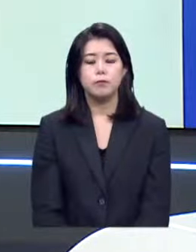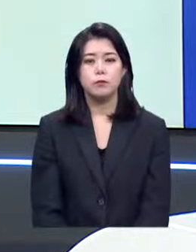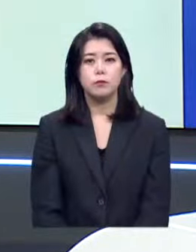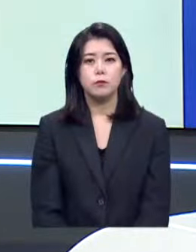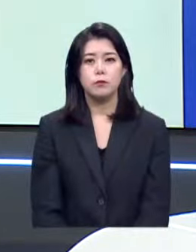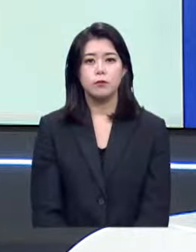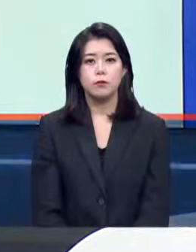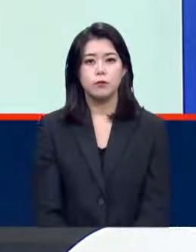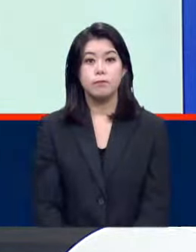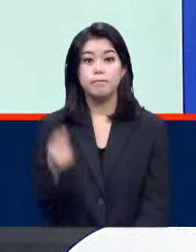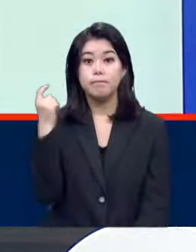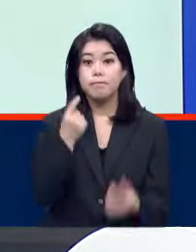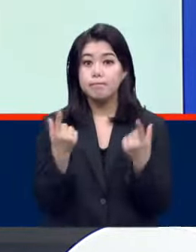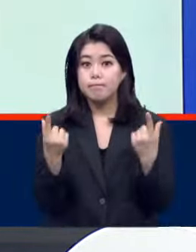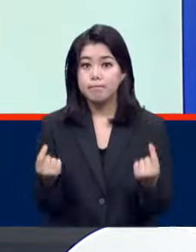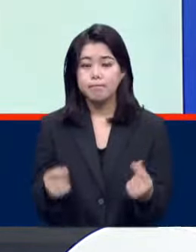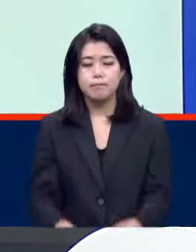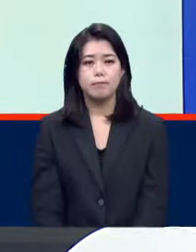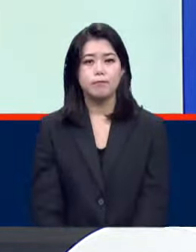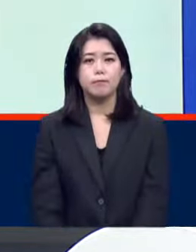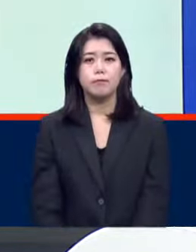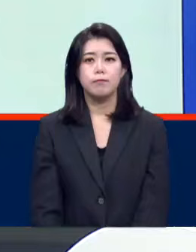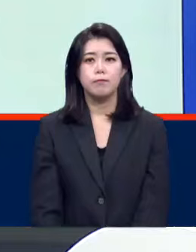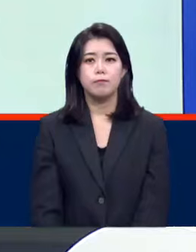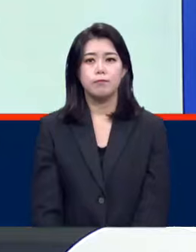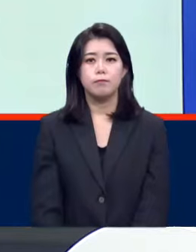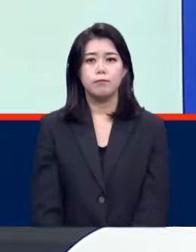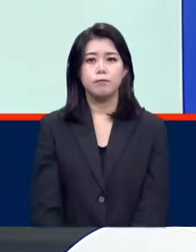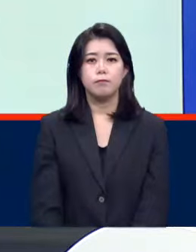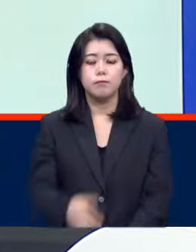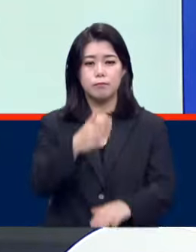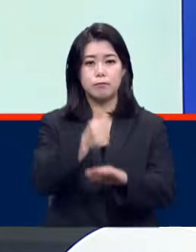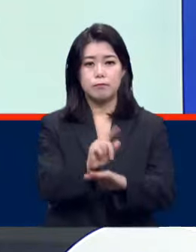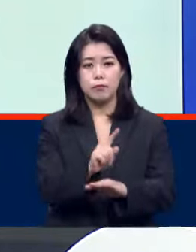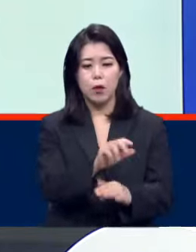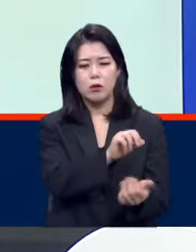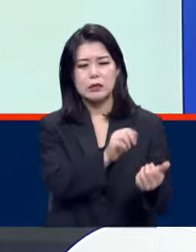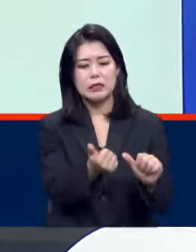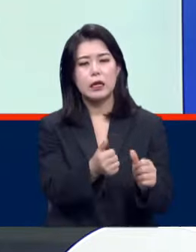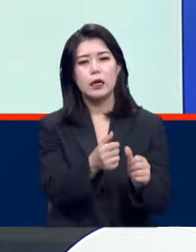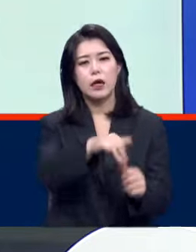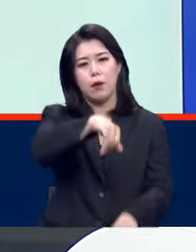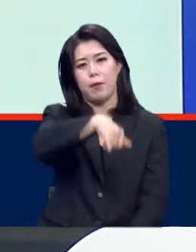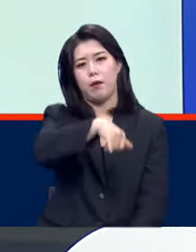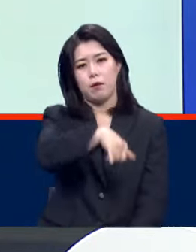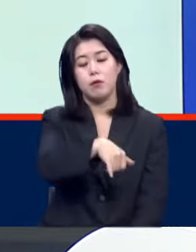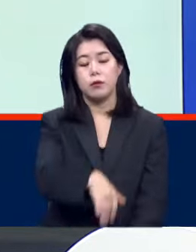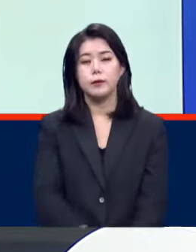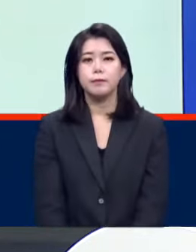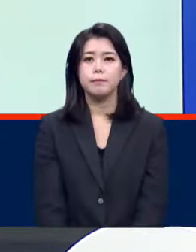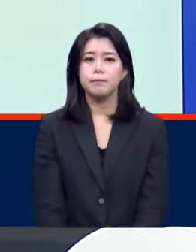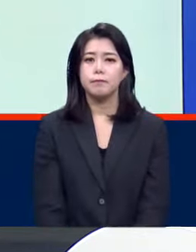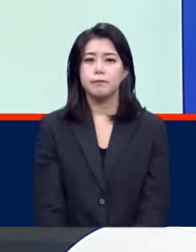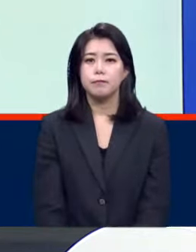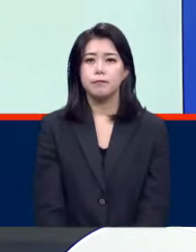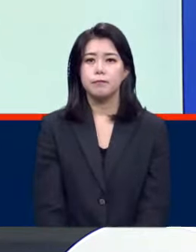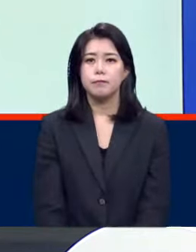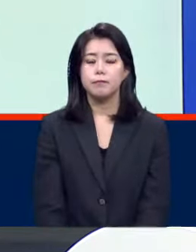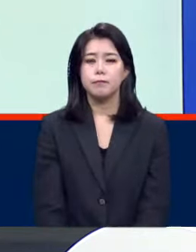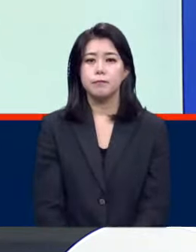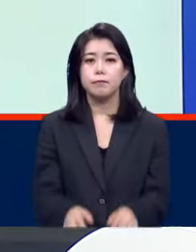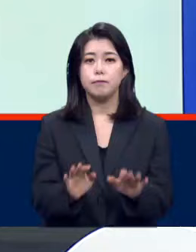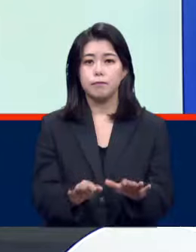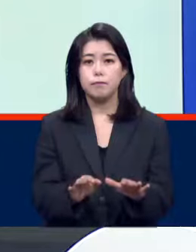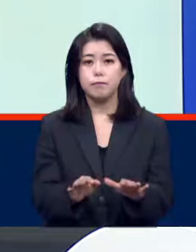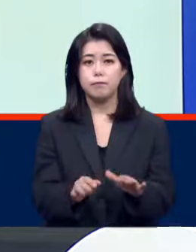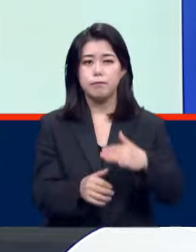네 들으셨나요 다른 거 몰라도 바디백이라는 얘기는 아마 들으셨을 거라고 생각을 합니다 지금 김성 북한